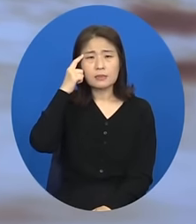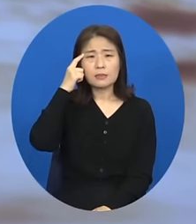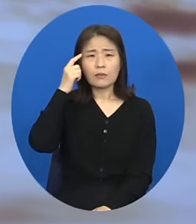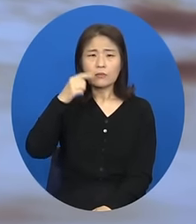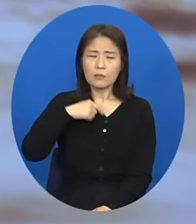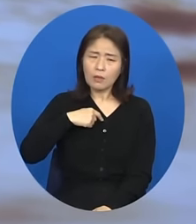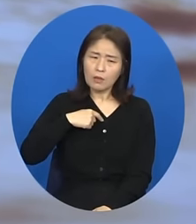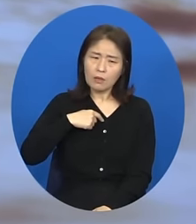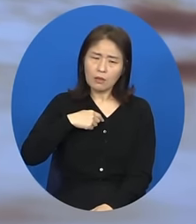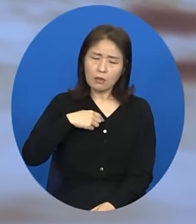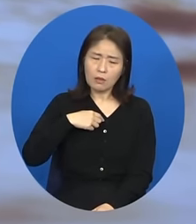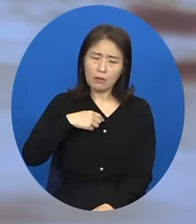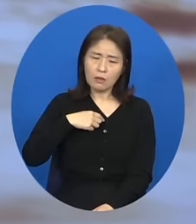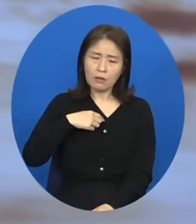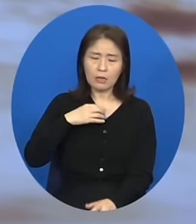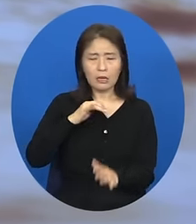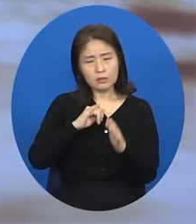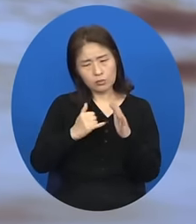또 마음이 달라지는 거예요.